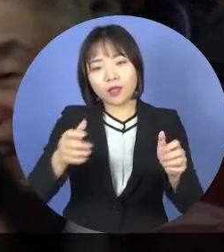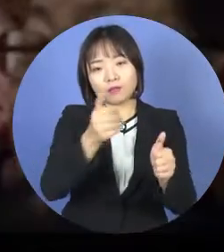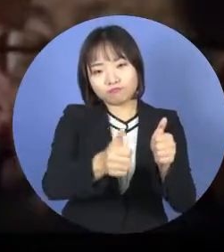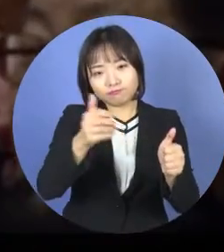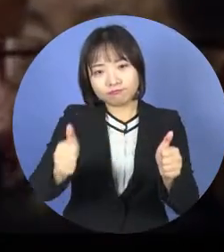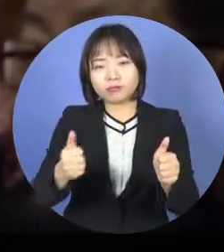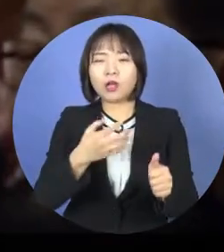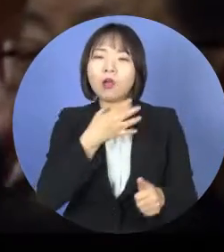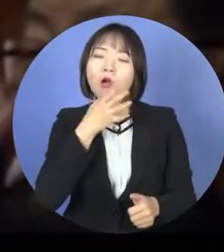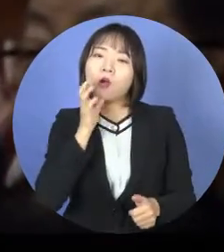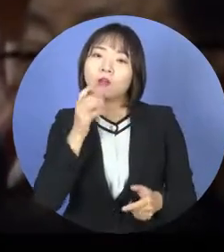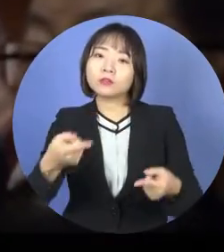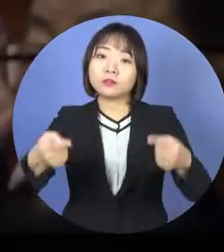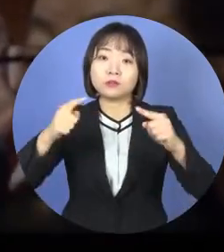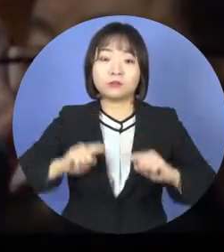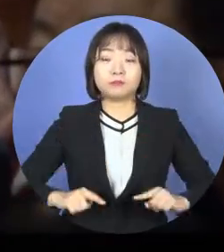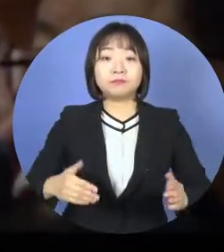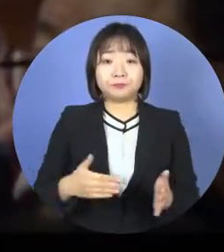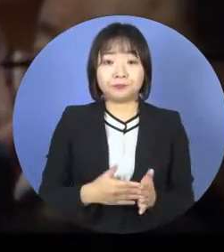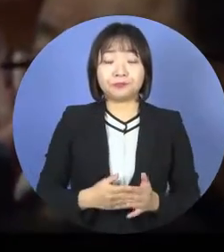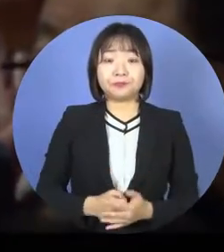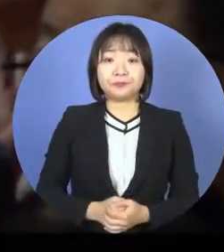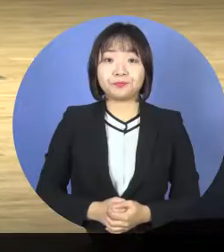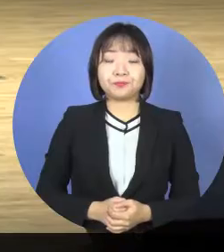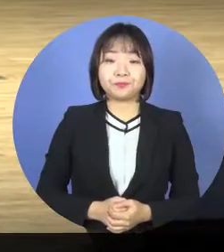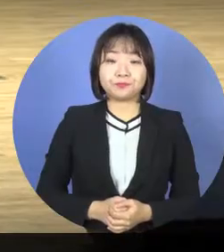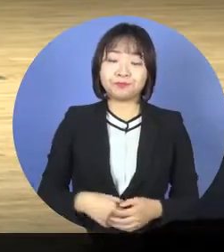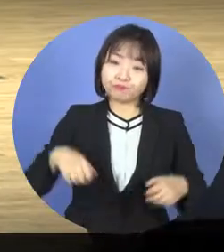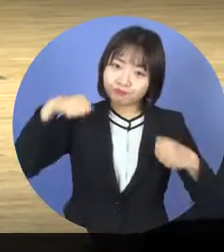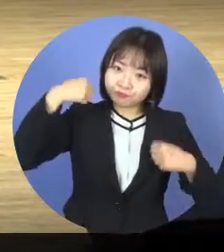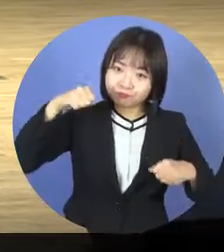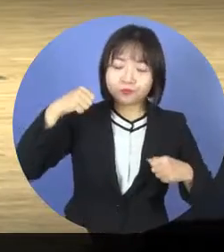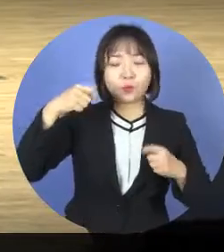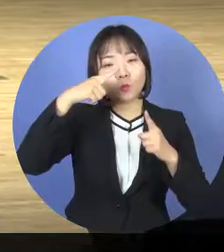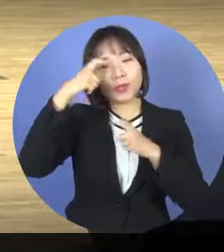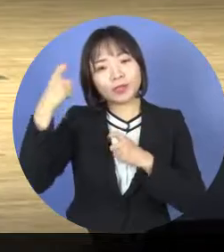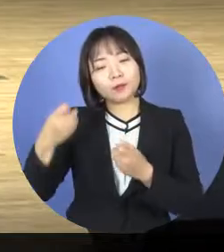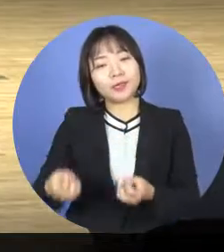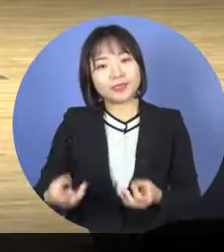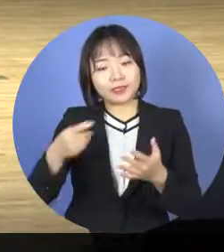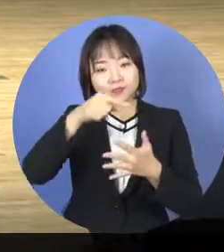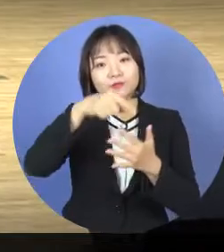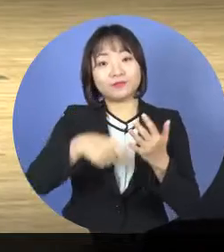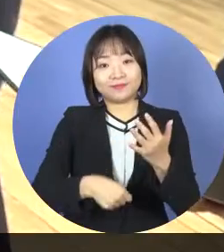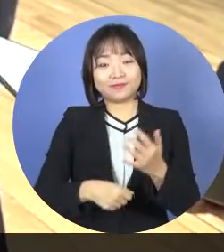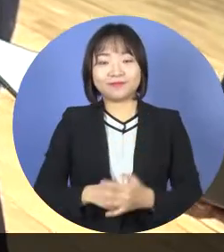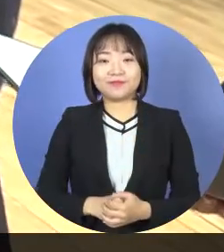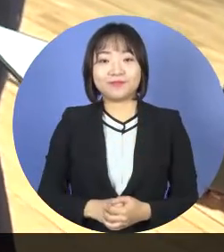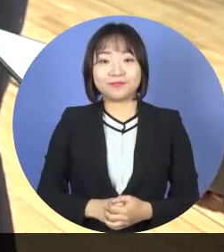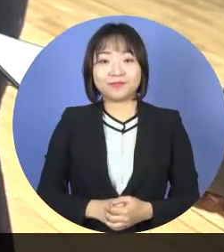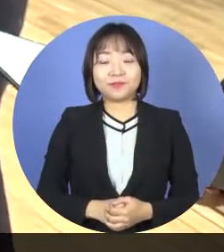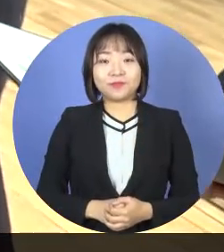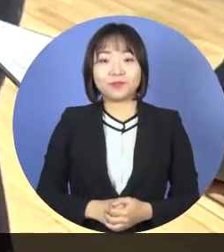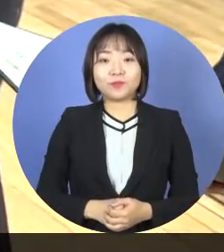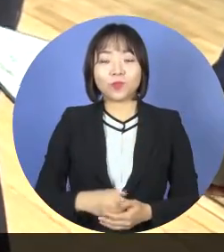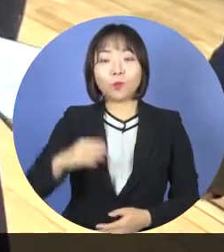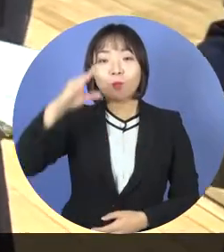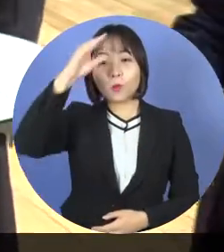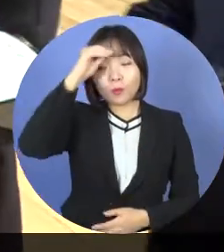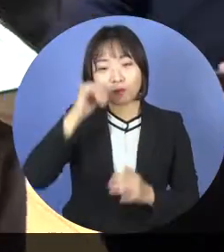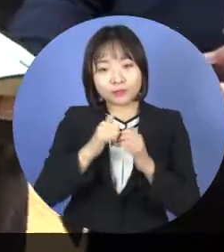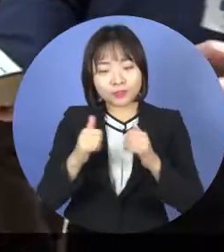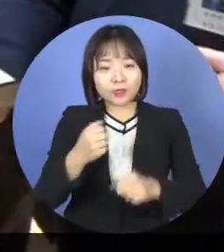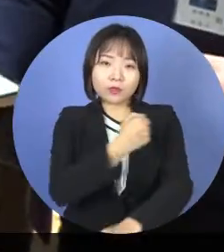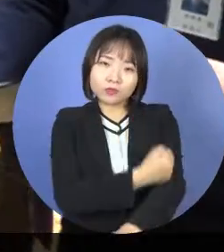인사, 지역 어르신들이 참석한 가운데 열렸는데요. 식전 행사와 기념식 등으로 진행했으며 기념식에는